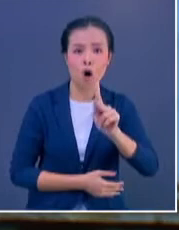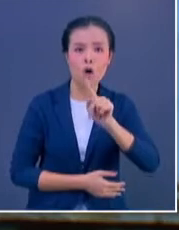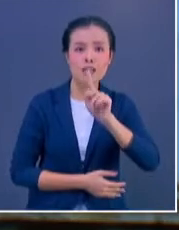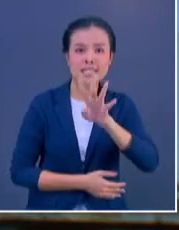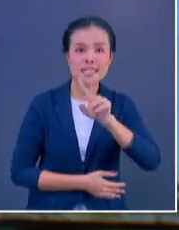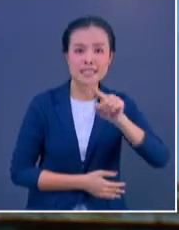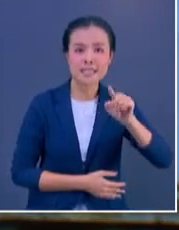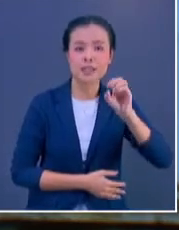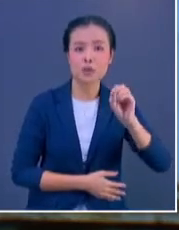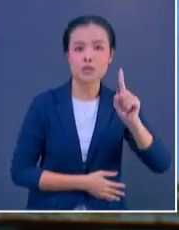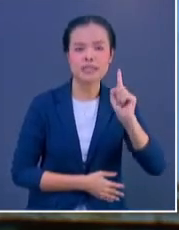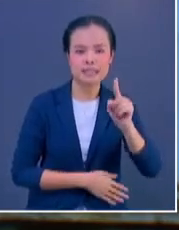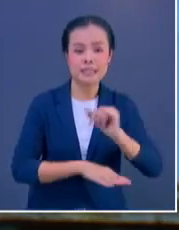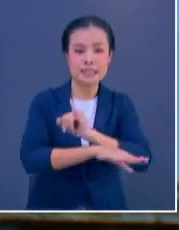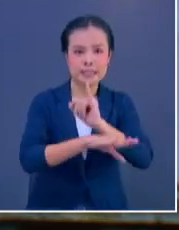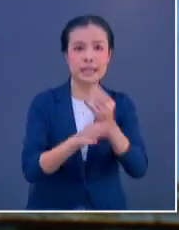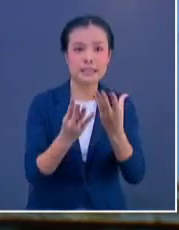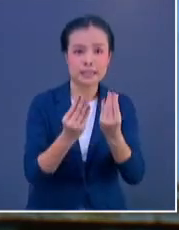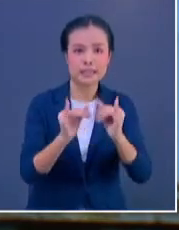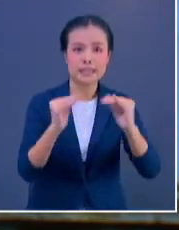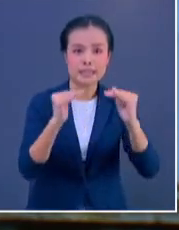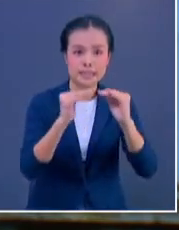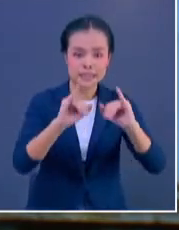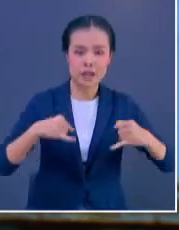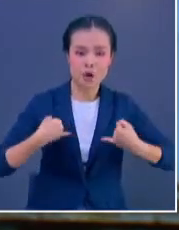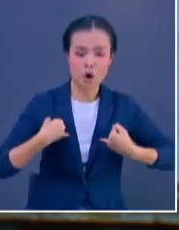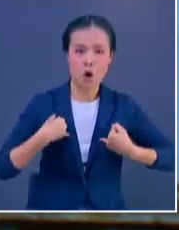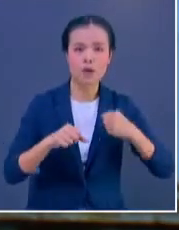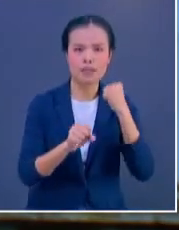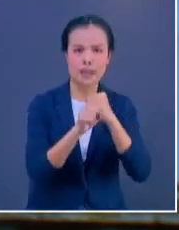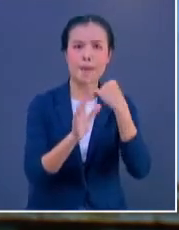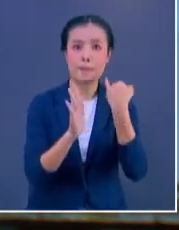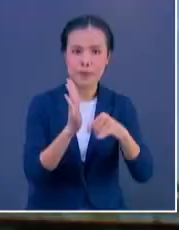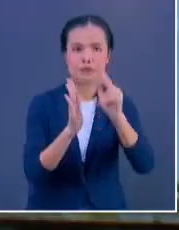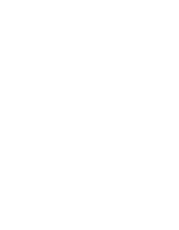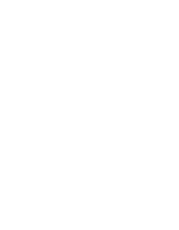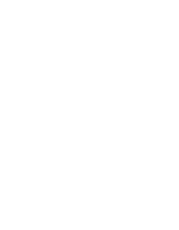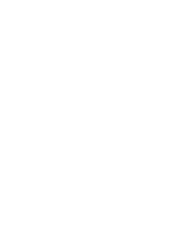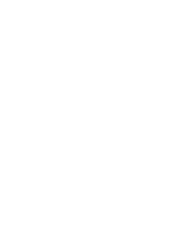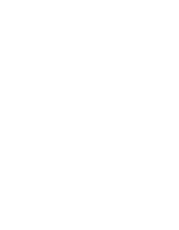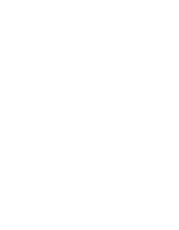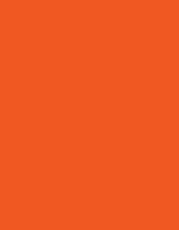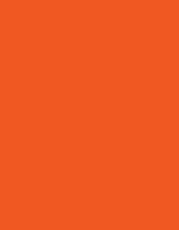คือที่ดินที่จริงๆแล้วถ้าไปถือครองแล้วใช้ผิดประเภทมันจะผิดกฎหมาย